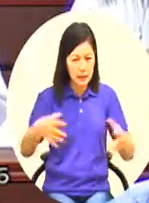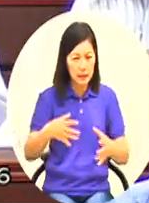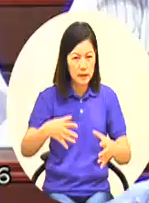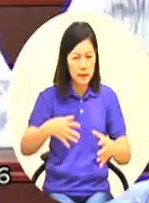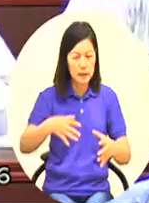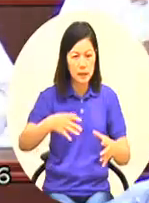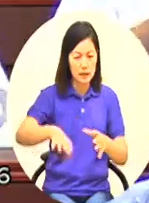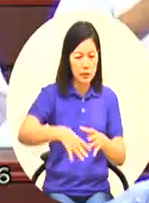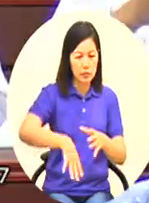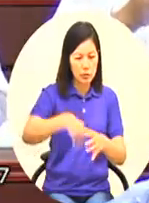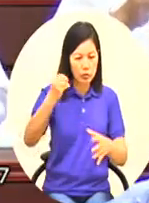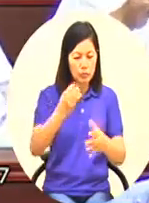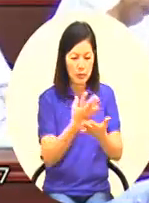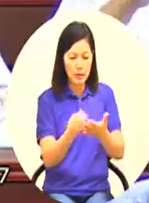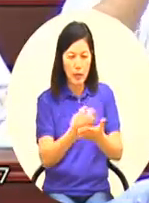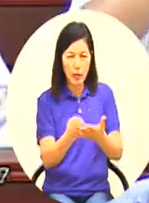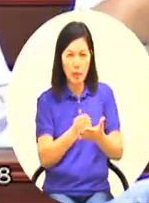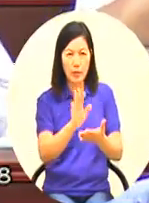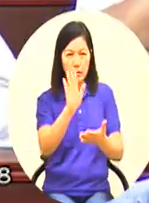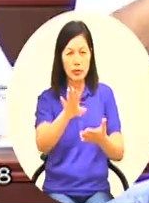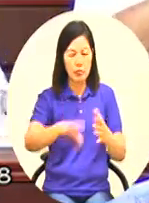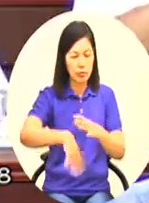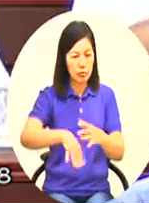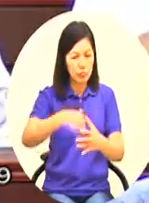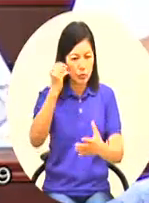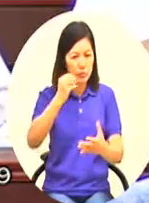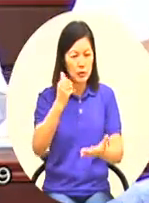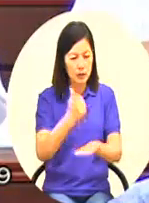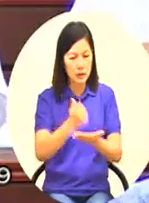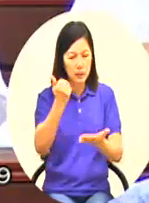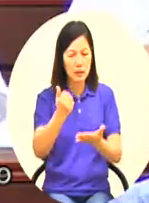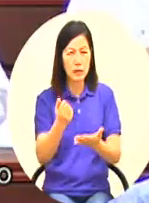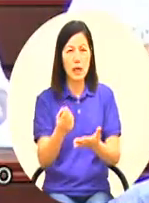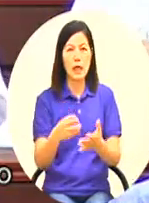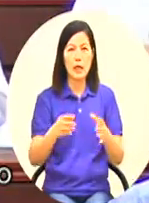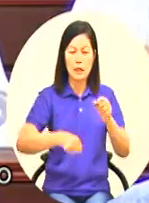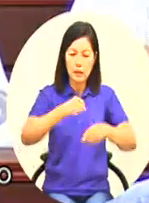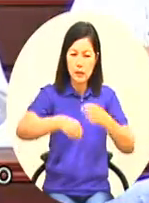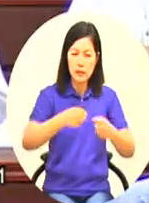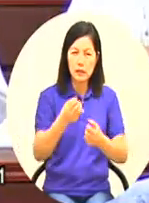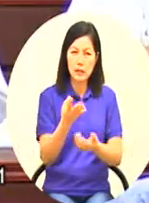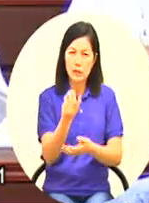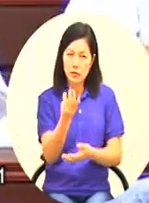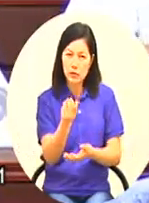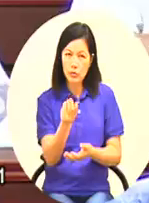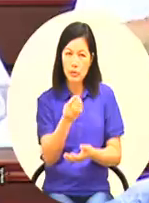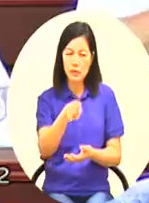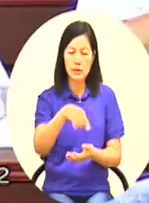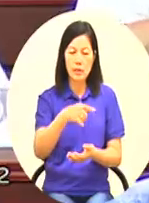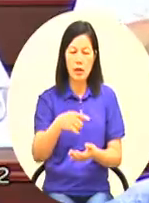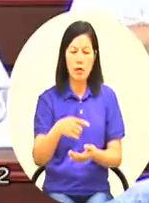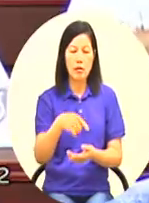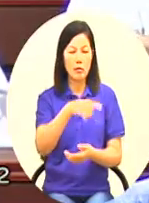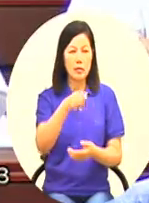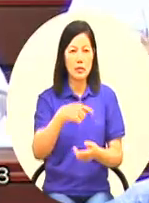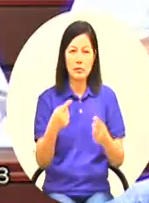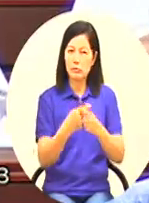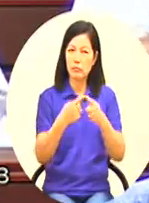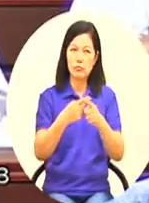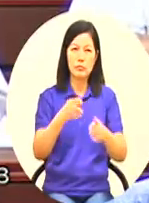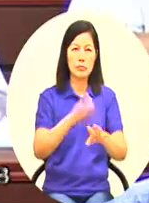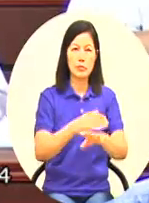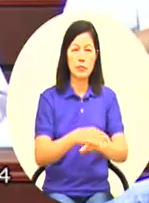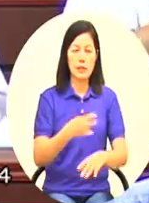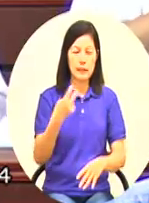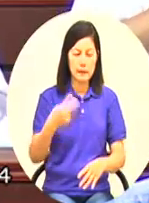码牌哈。那抽签的方式，那有多少量？大概用抽签的，大概就比较不会有争议。限制它的使